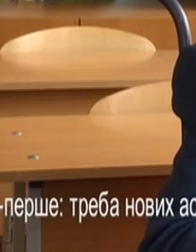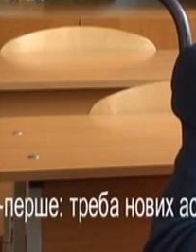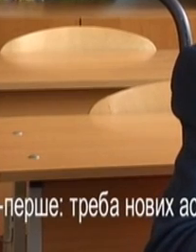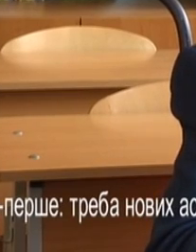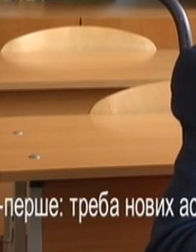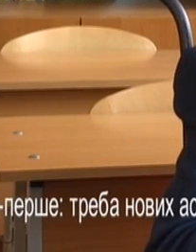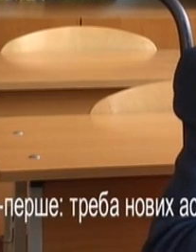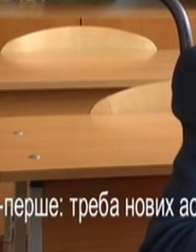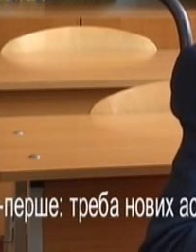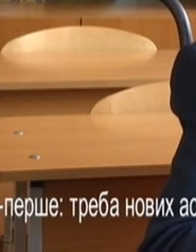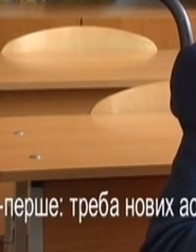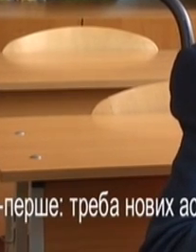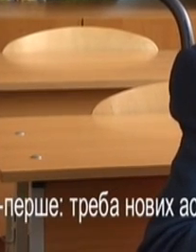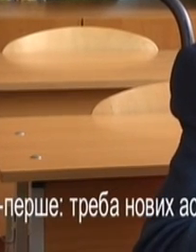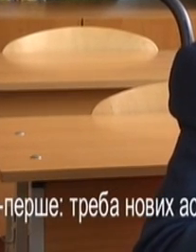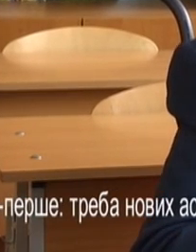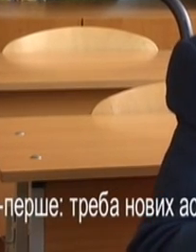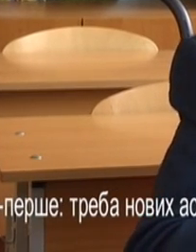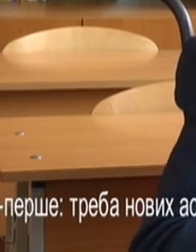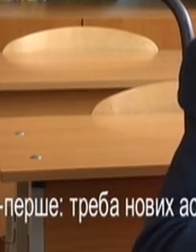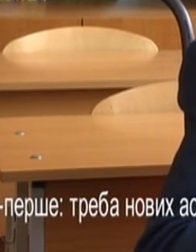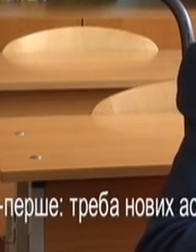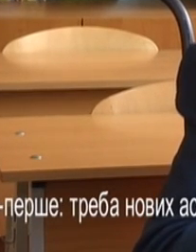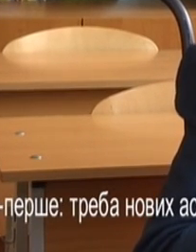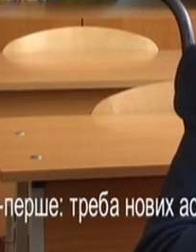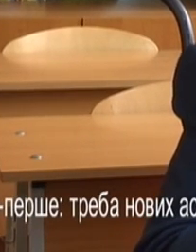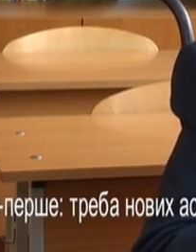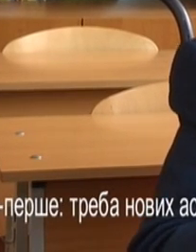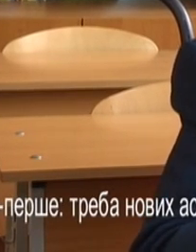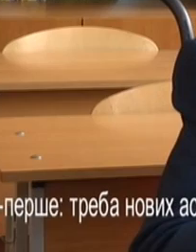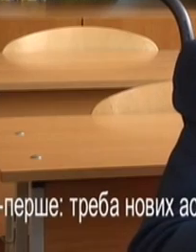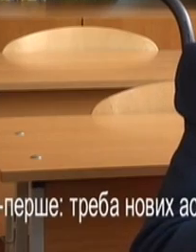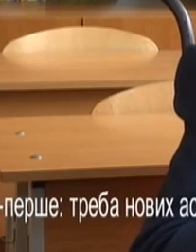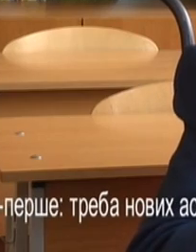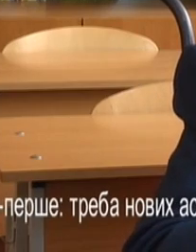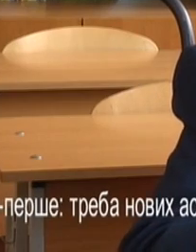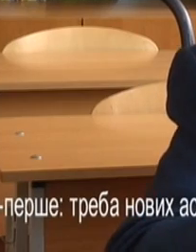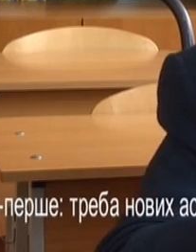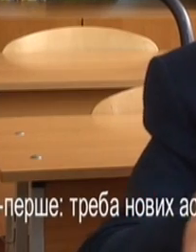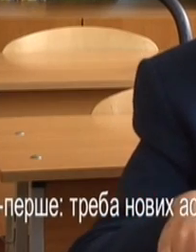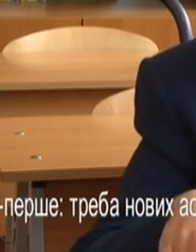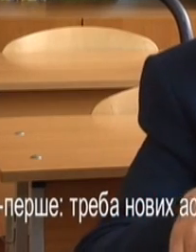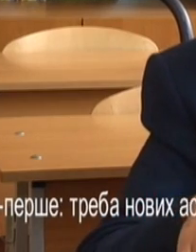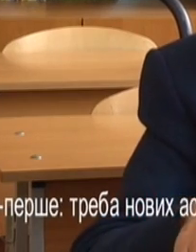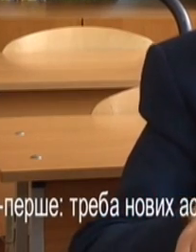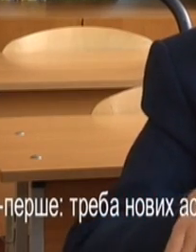треба нових асистентів, по-друге, треба, зараз я подумаю.